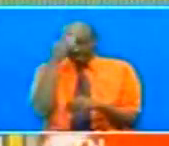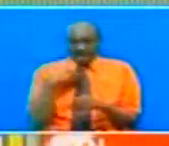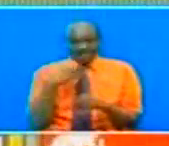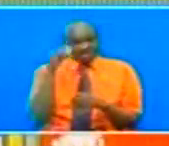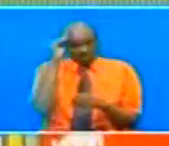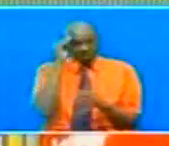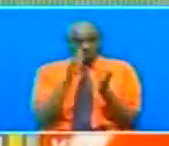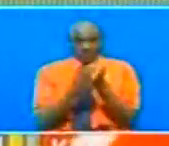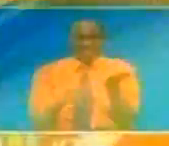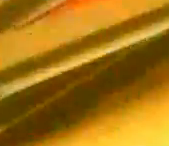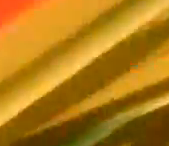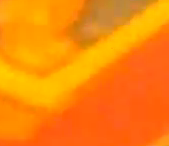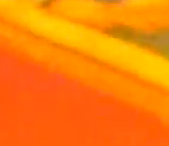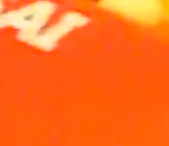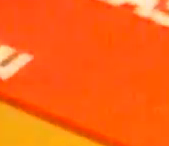taaluma.